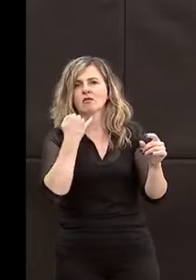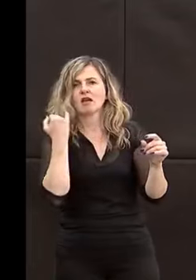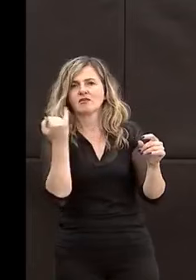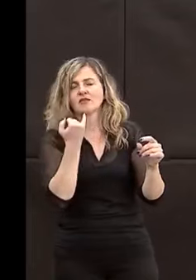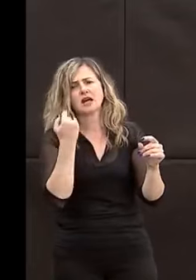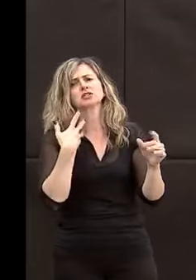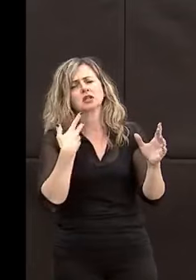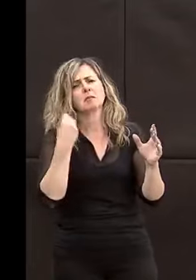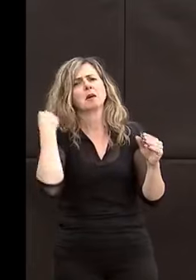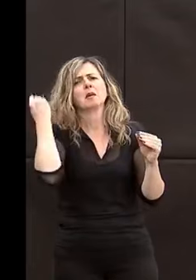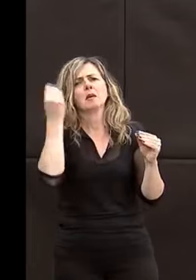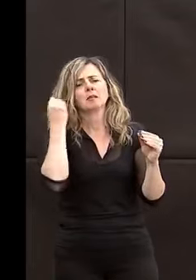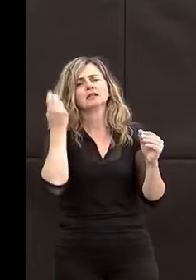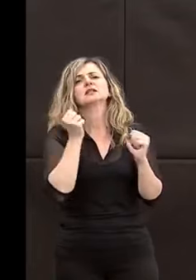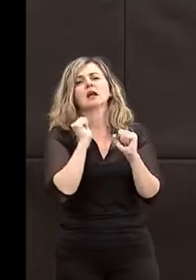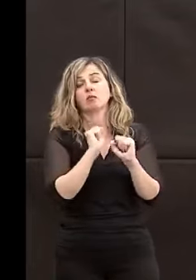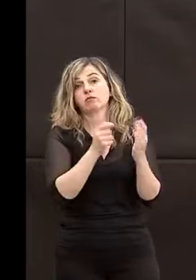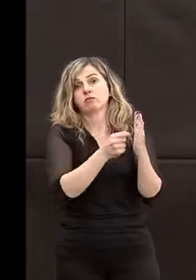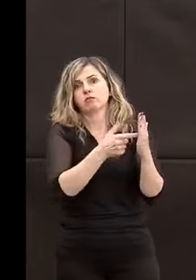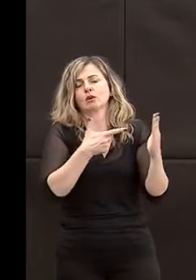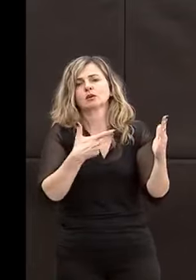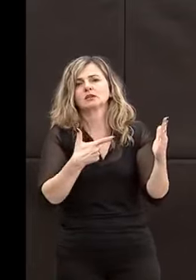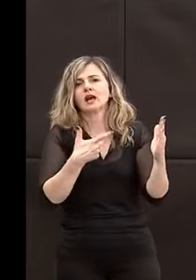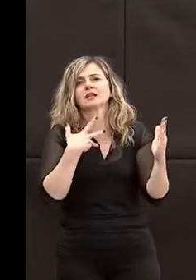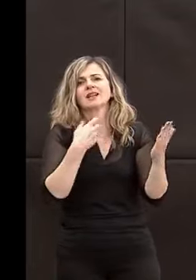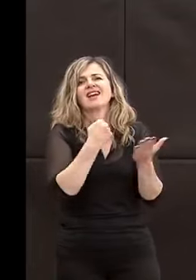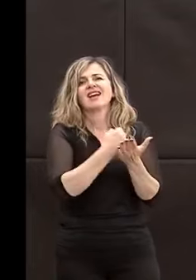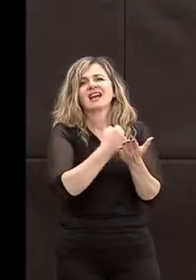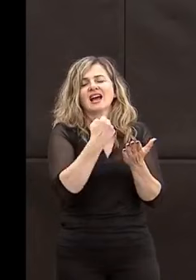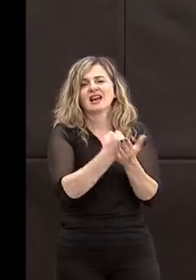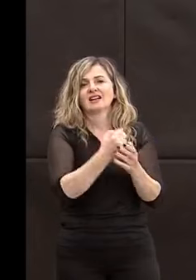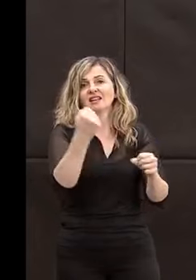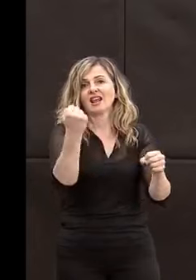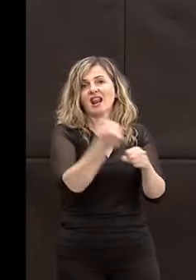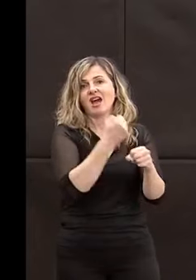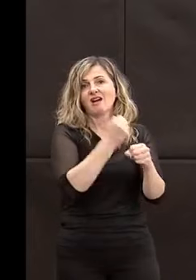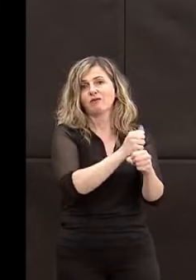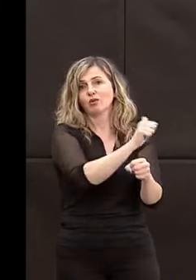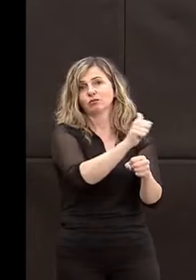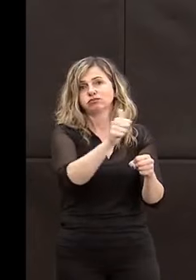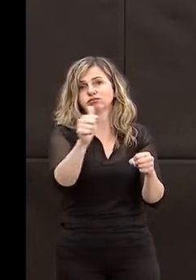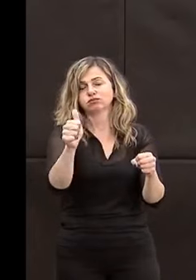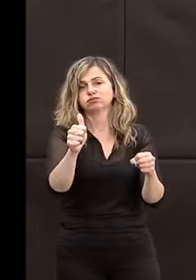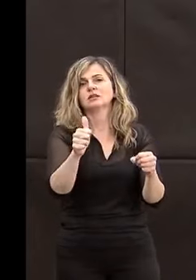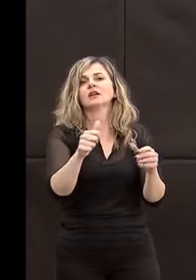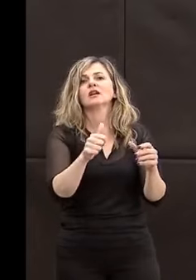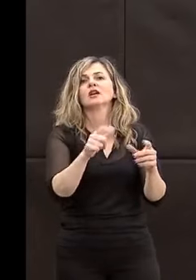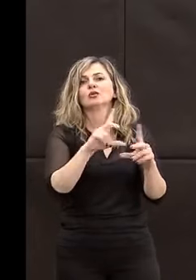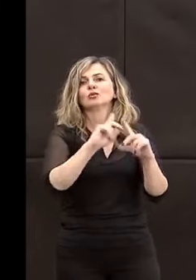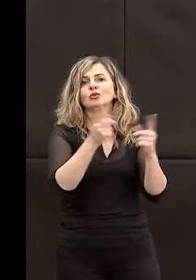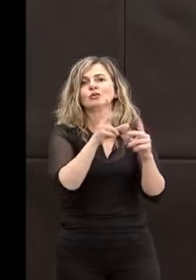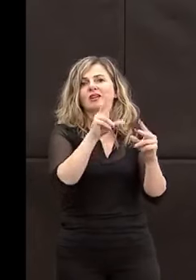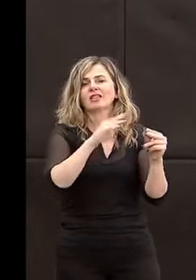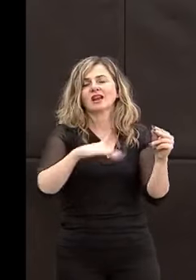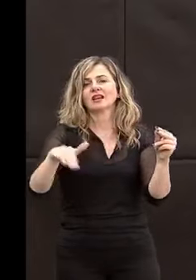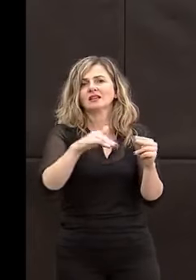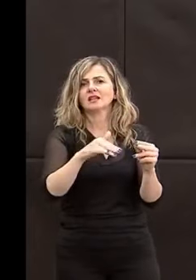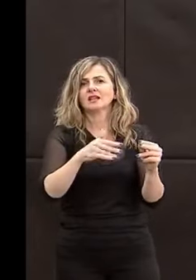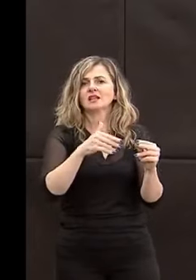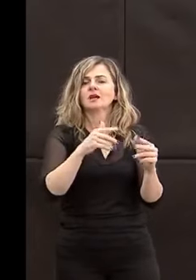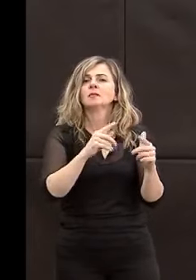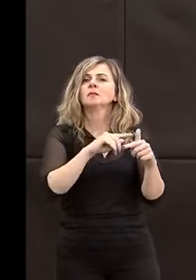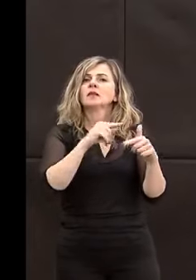pensiamo sia una cosa importante soprattutto per garantire il lavoro a tutti i nostri trentini dall'altra parte